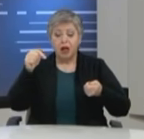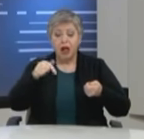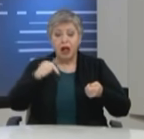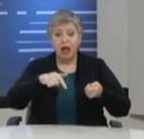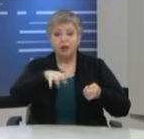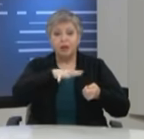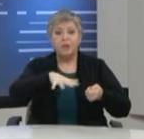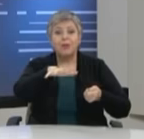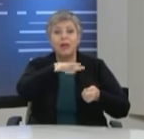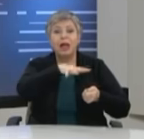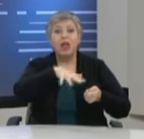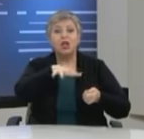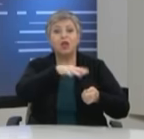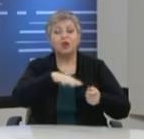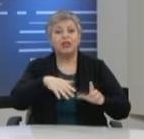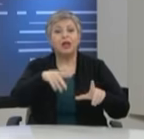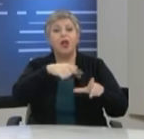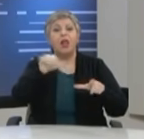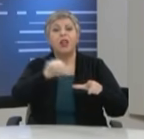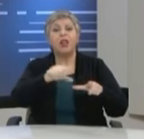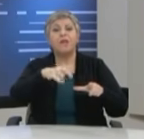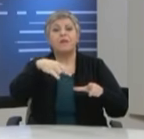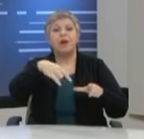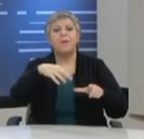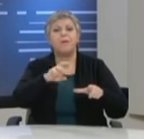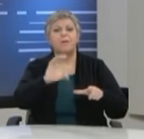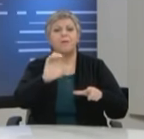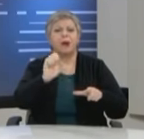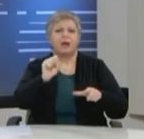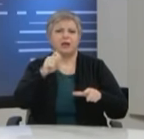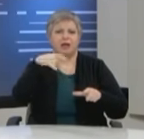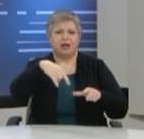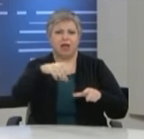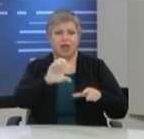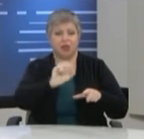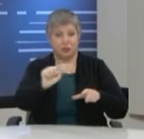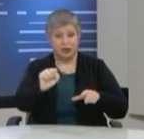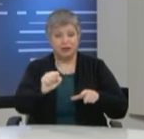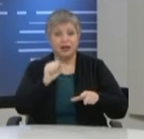Πρεσπών συνώνυμο με μια εθνική υποχώρηση.